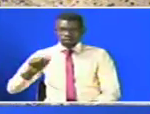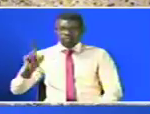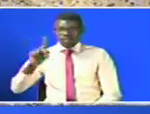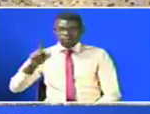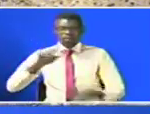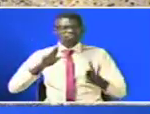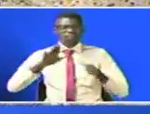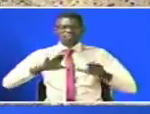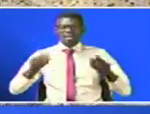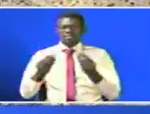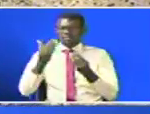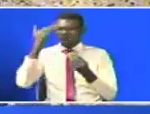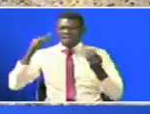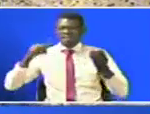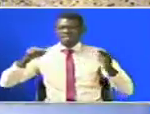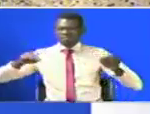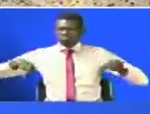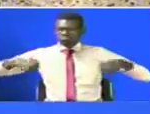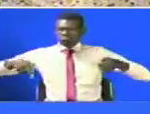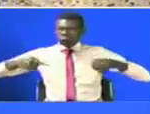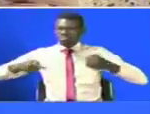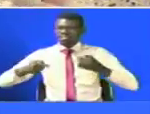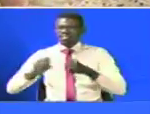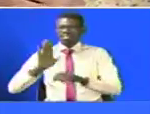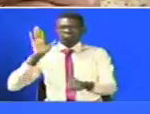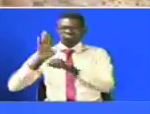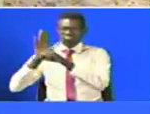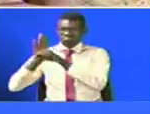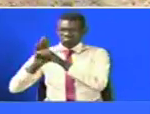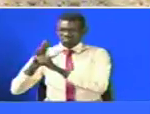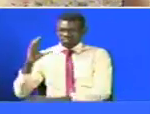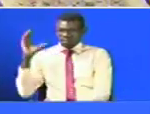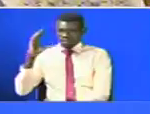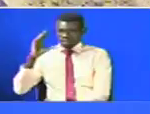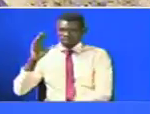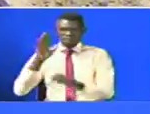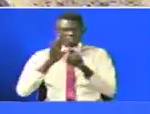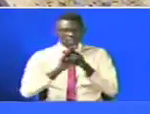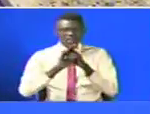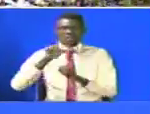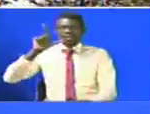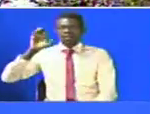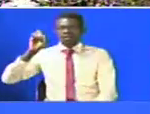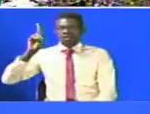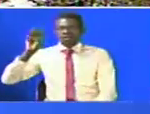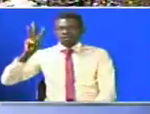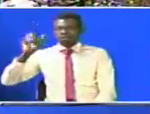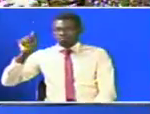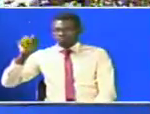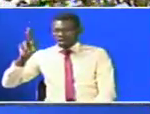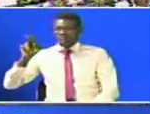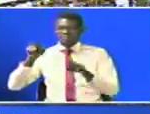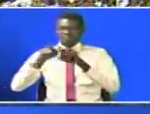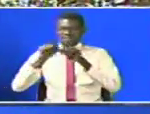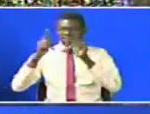hapa ziko mingi. Wateja pia wanatoka mbali huko Rondwa, wengine Kakamega. Hiyo ndiyo sababu